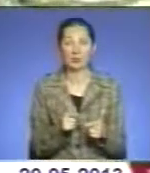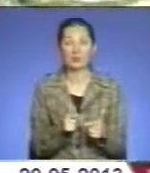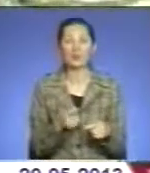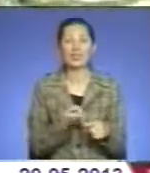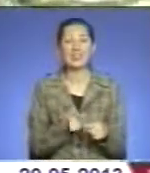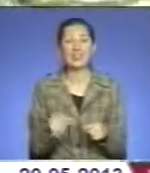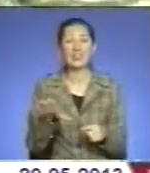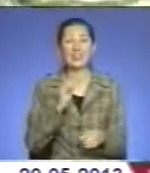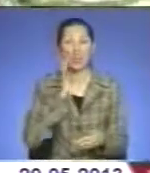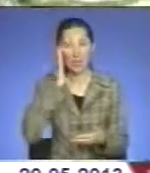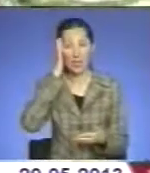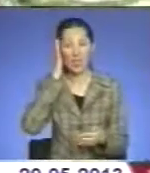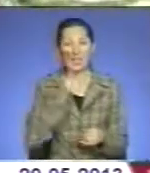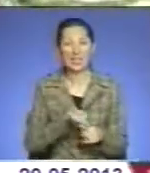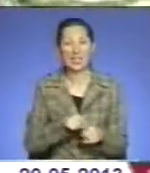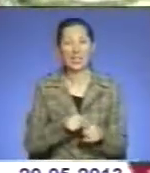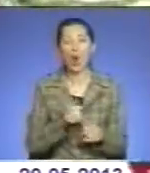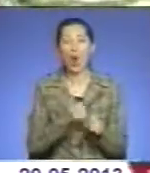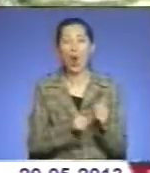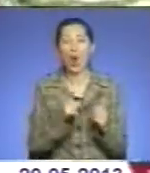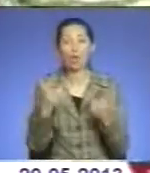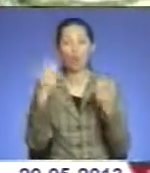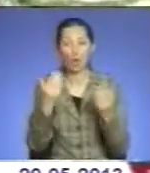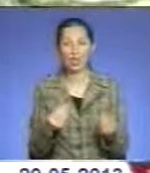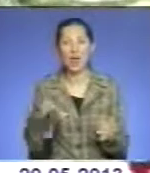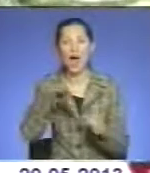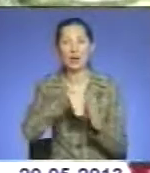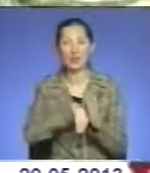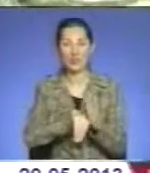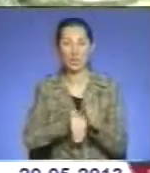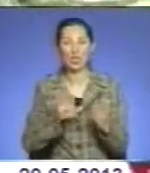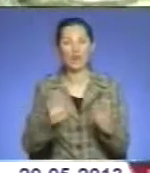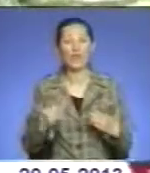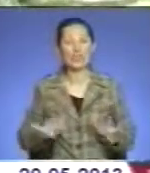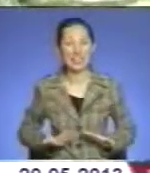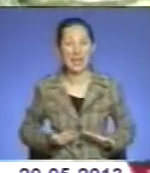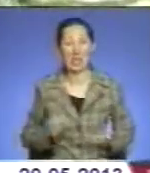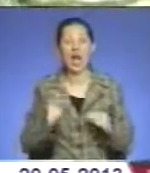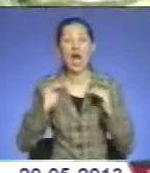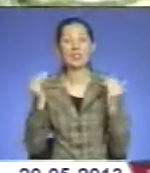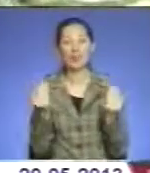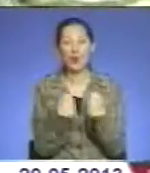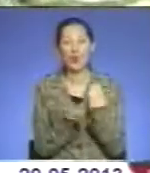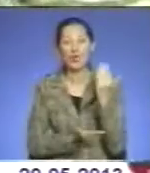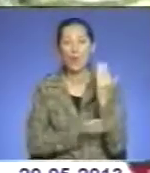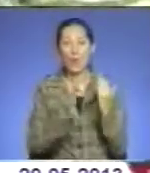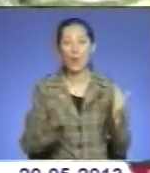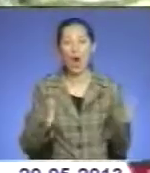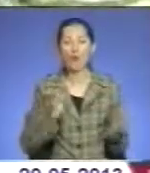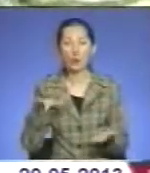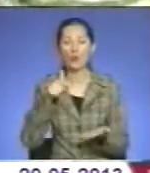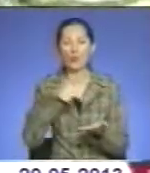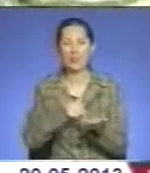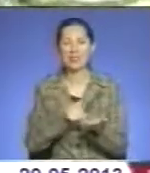оці всі мрії, які кожного дня втілюються в життя на стадіоні, в парку, в місті,